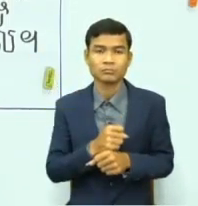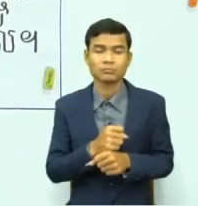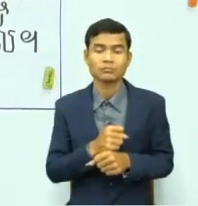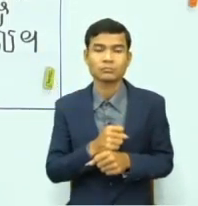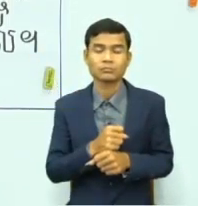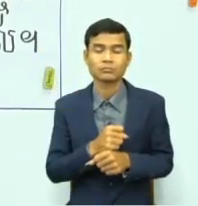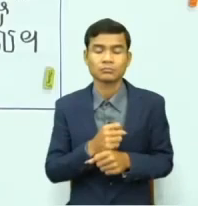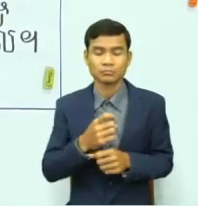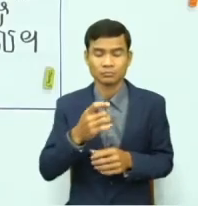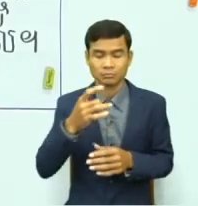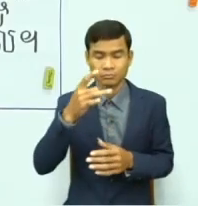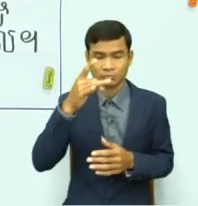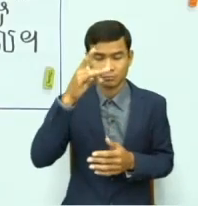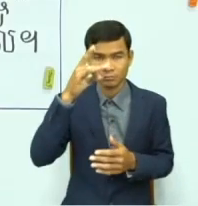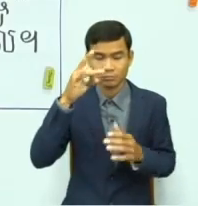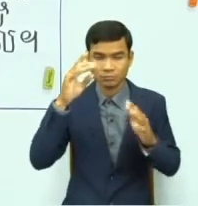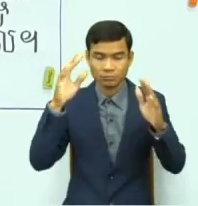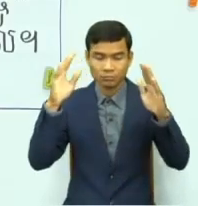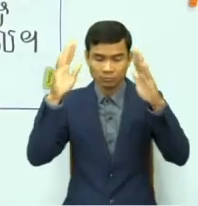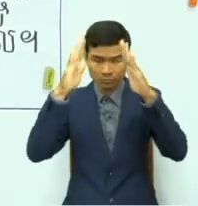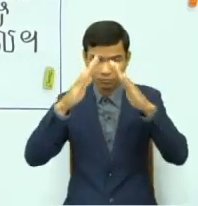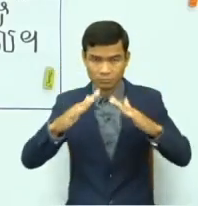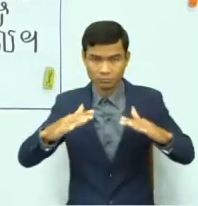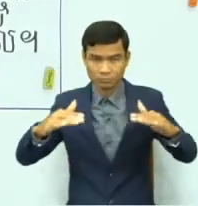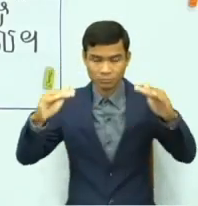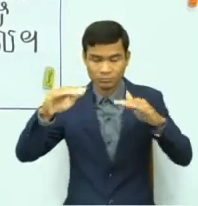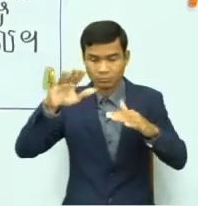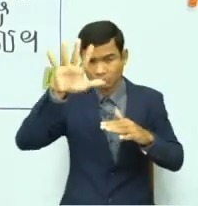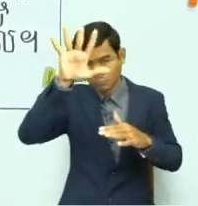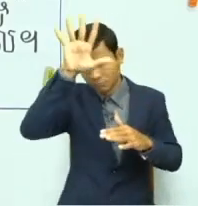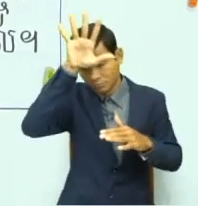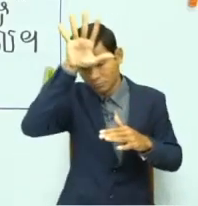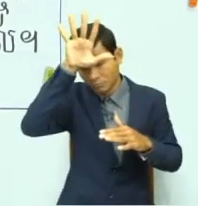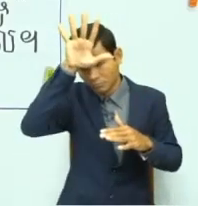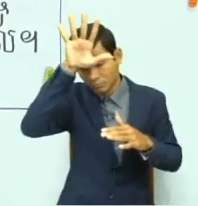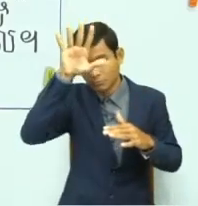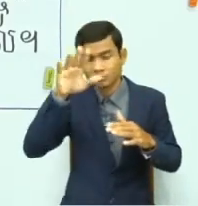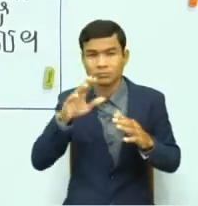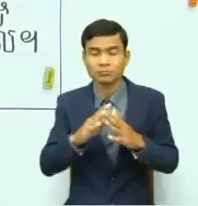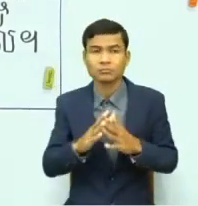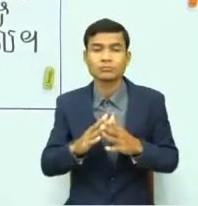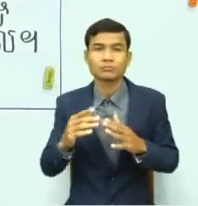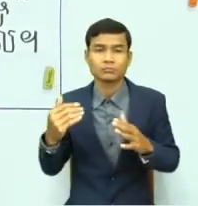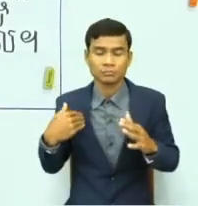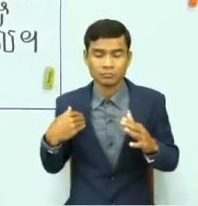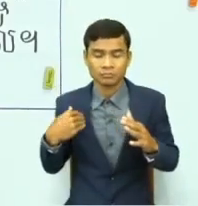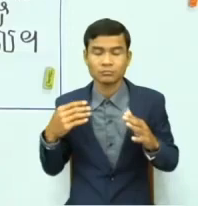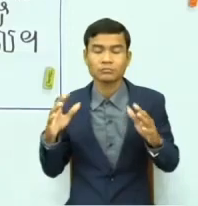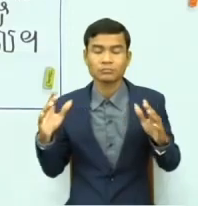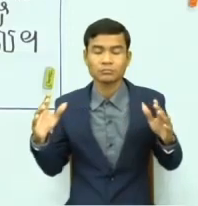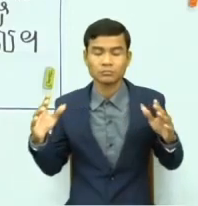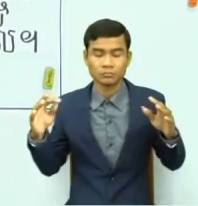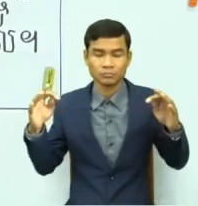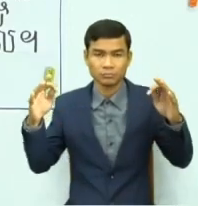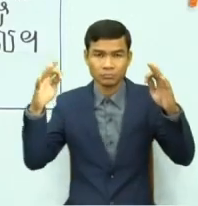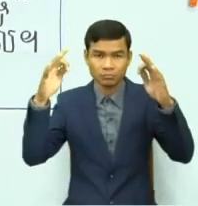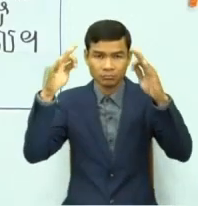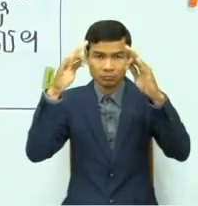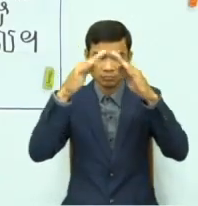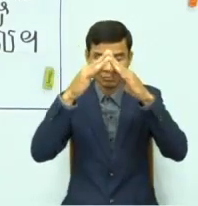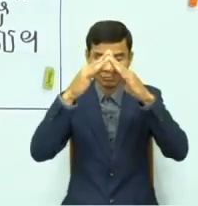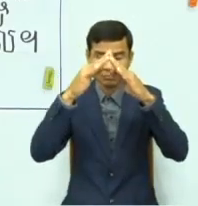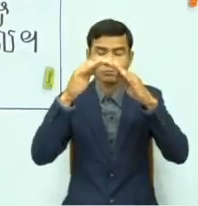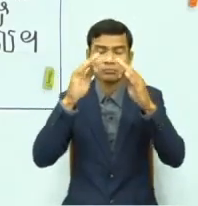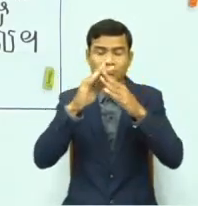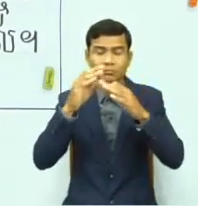pre bờ rộng rít viện vị hiế pre cao mơ con nâng xà rạ